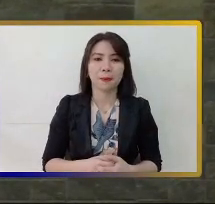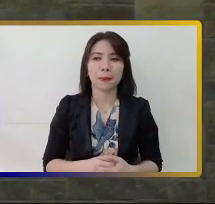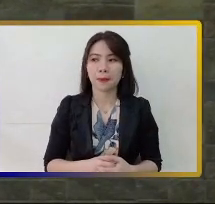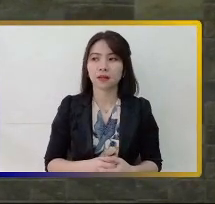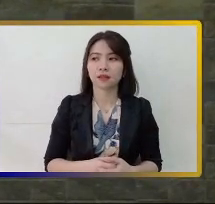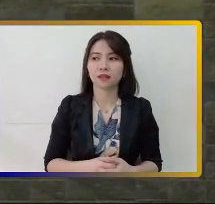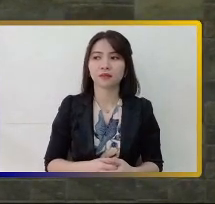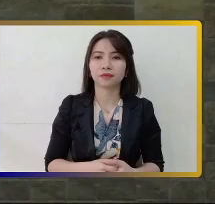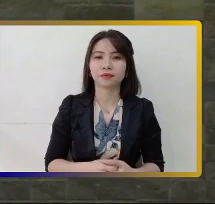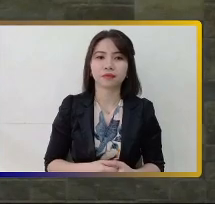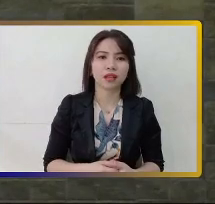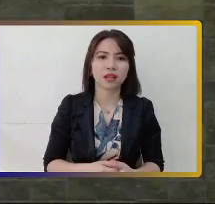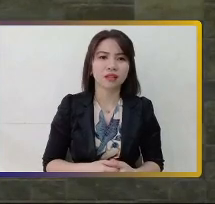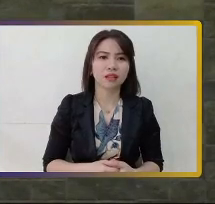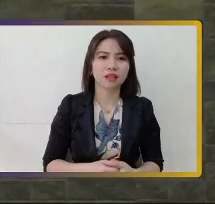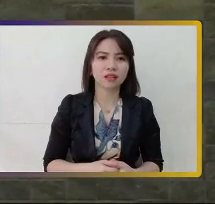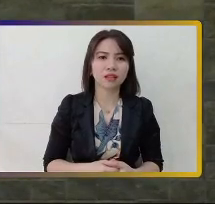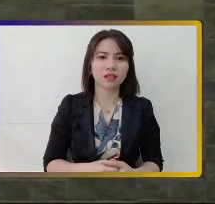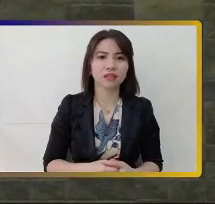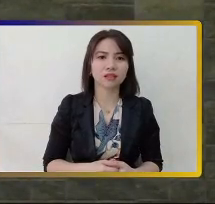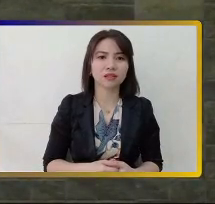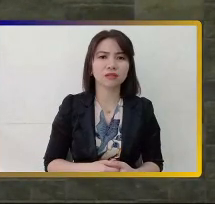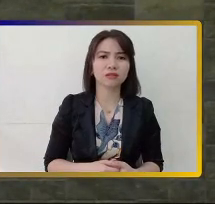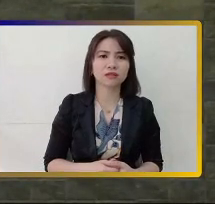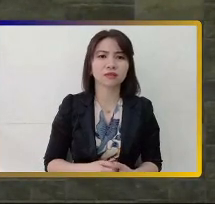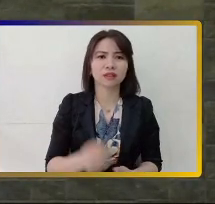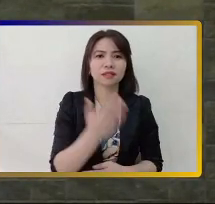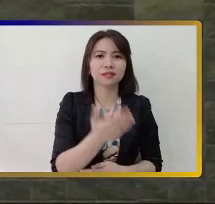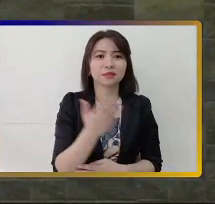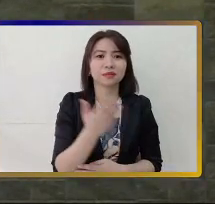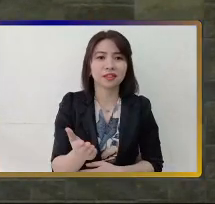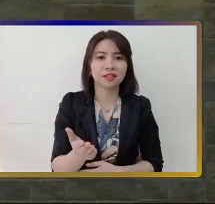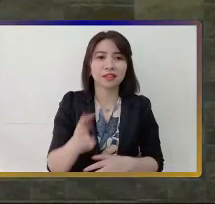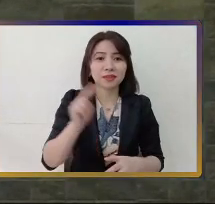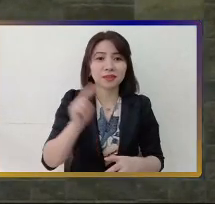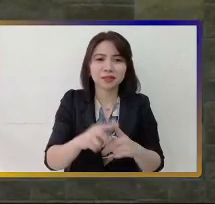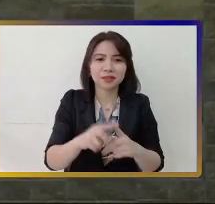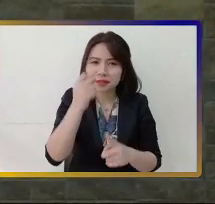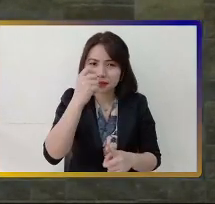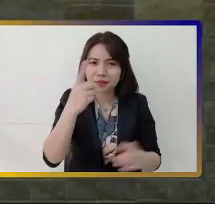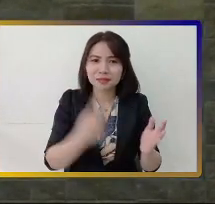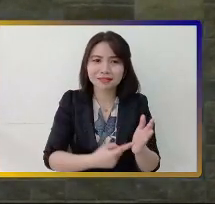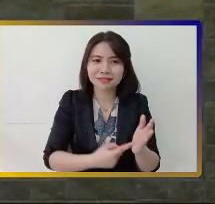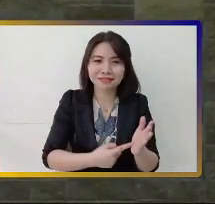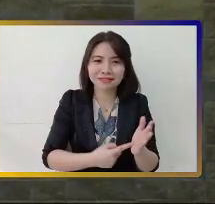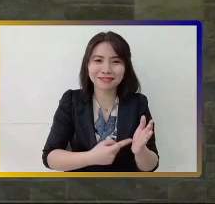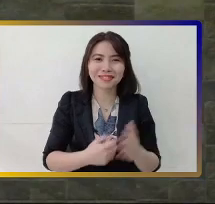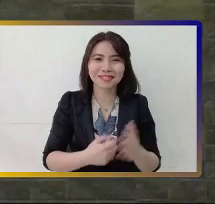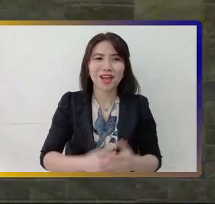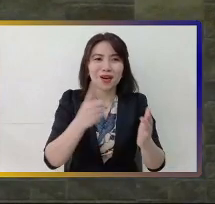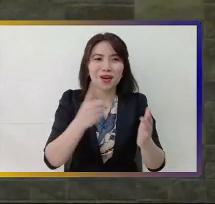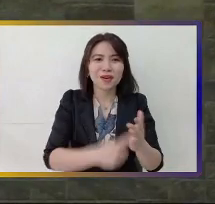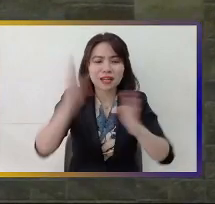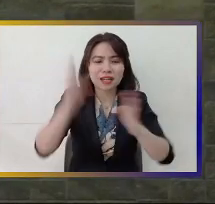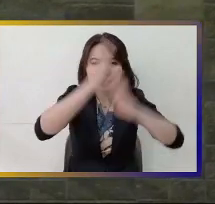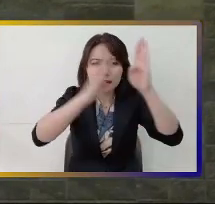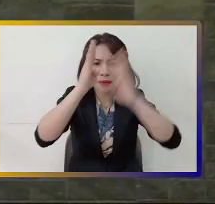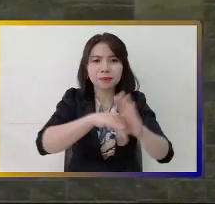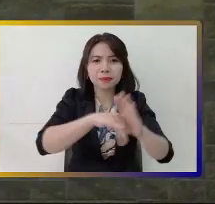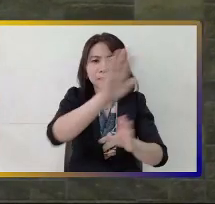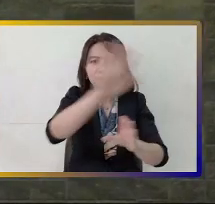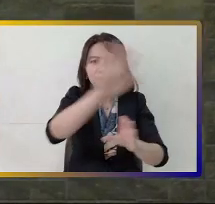got to get excited with this. Ano yung isang bagay, mga kapatid, sa buhay mo na nababother ka? Ano yung isang bagay sa buhay mo, mga